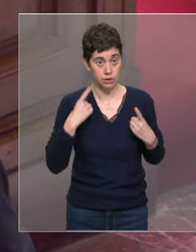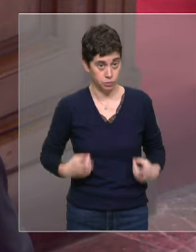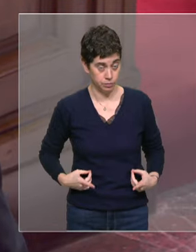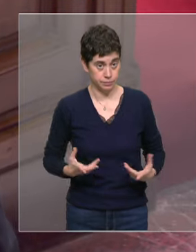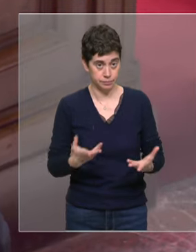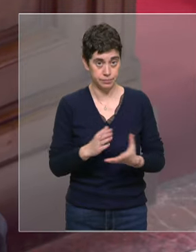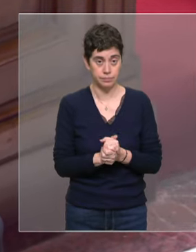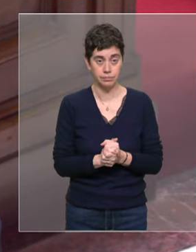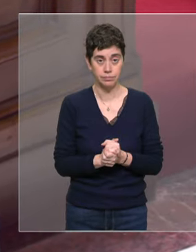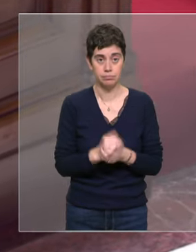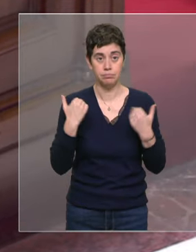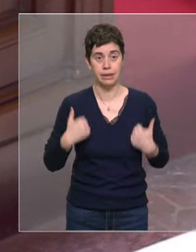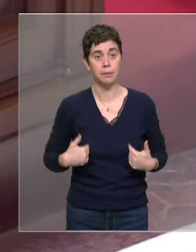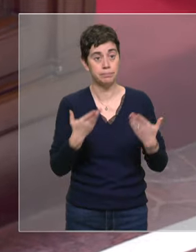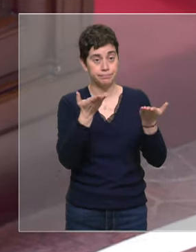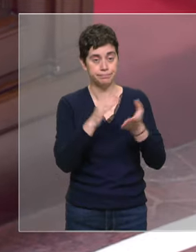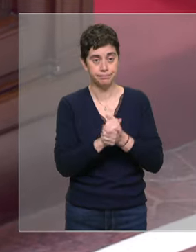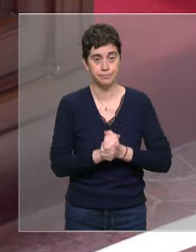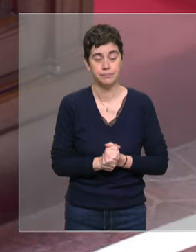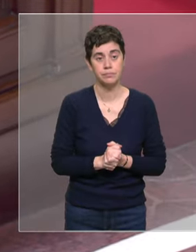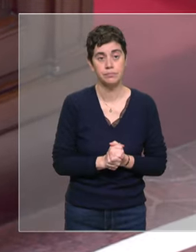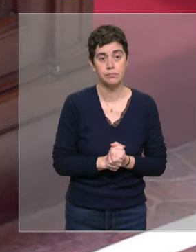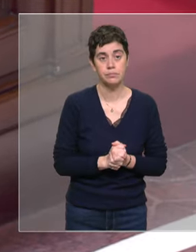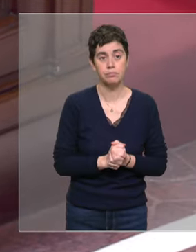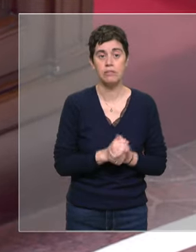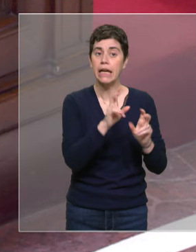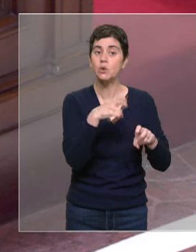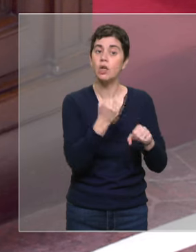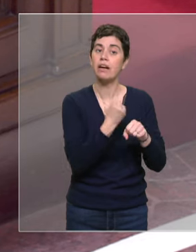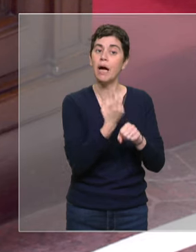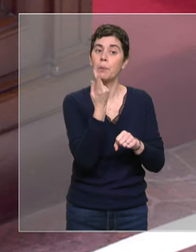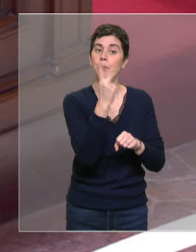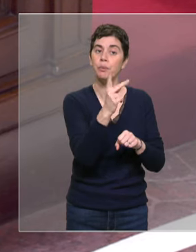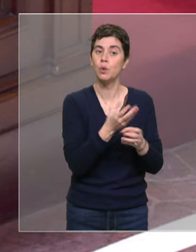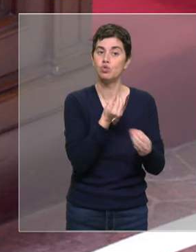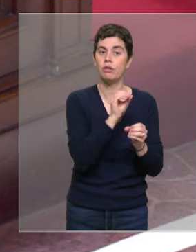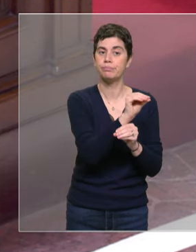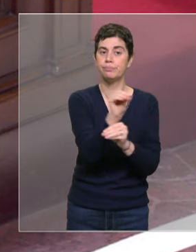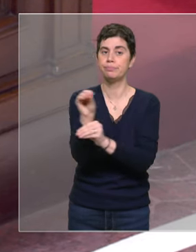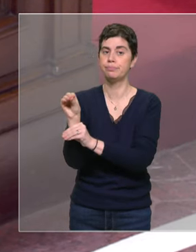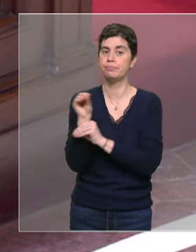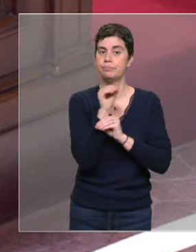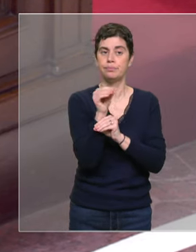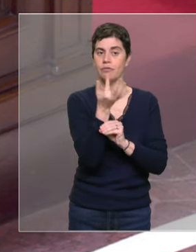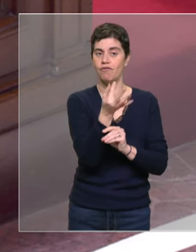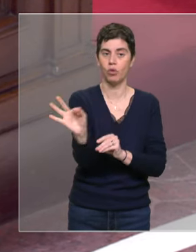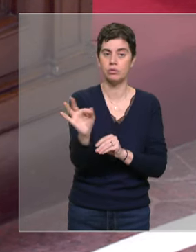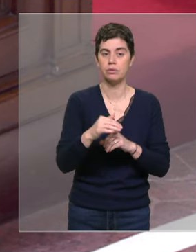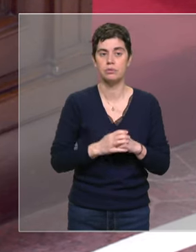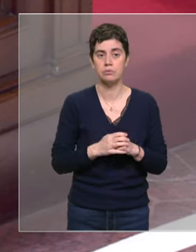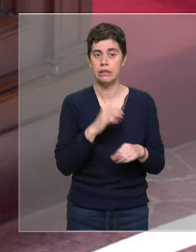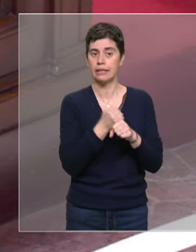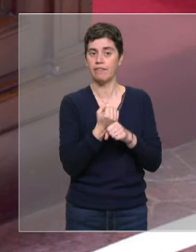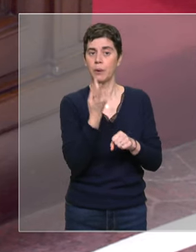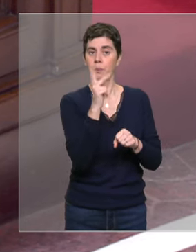Madame la députée Couturier. Le travail de nos agriculteurs, c'est le pain nourricier de notre nation. Ce travail, il structure